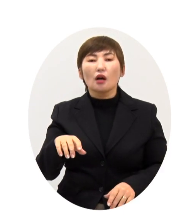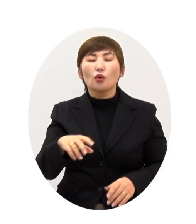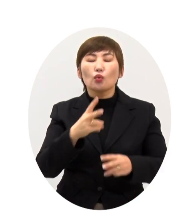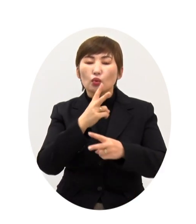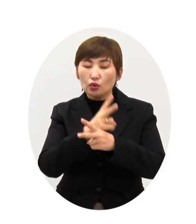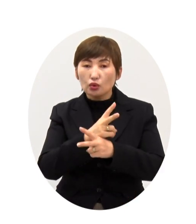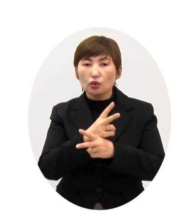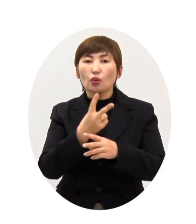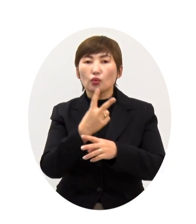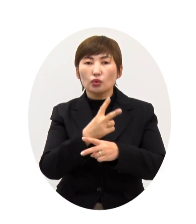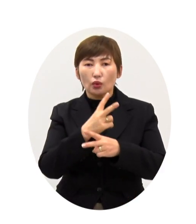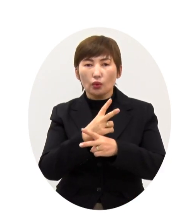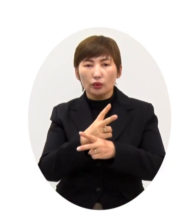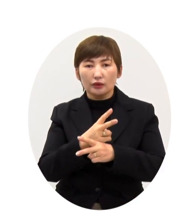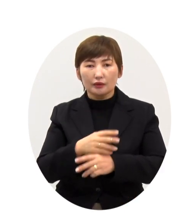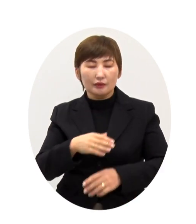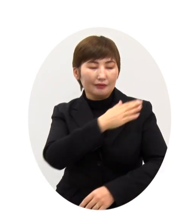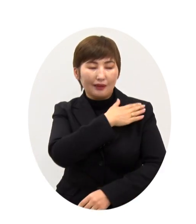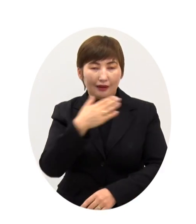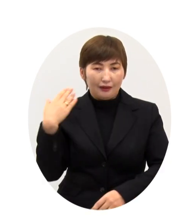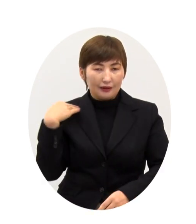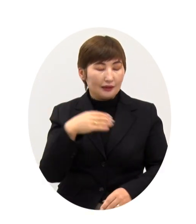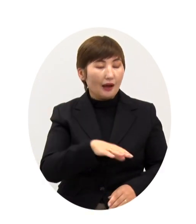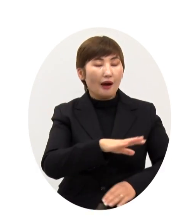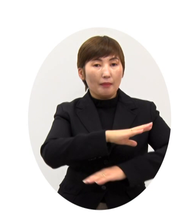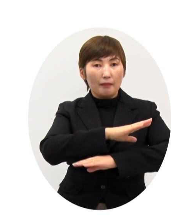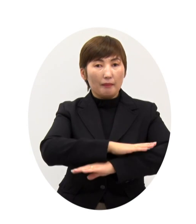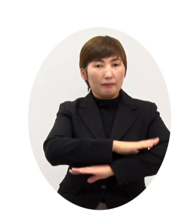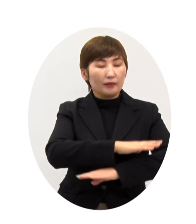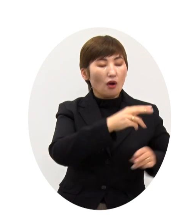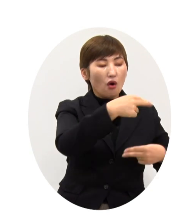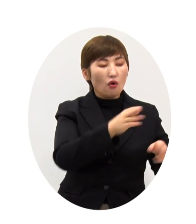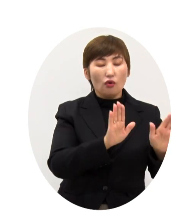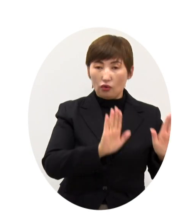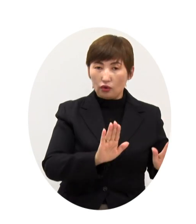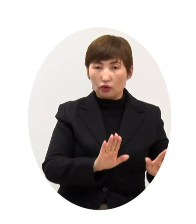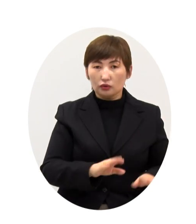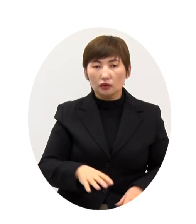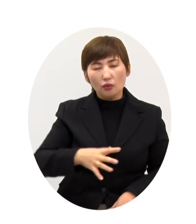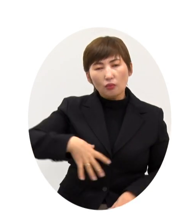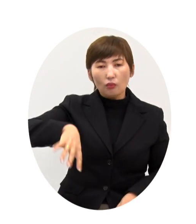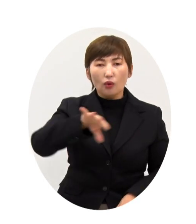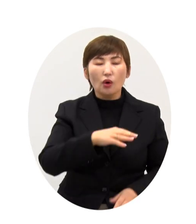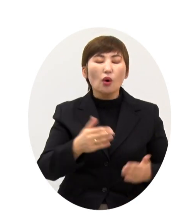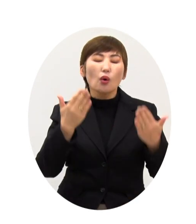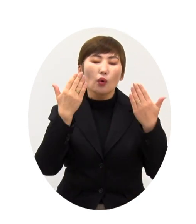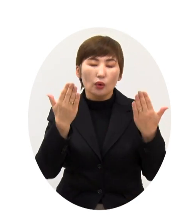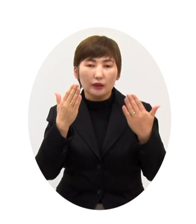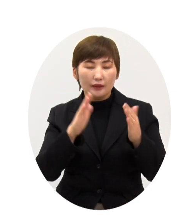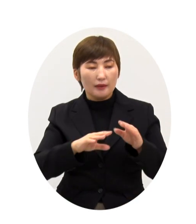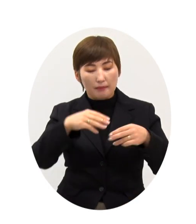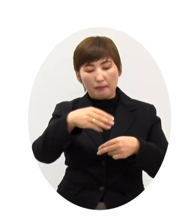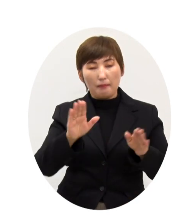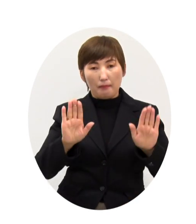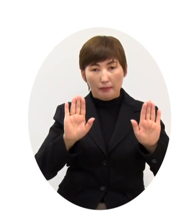сайд, үндсэн хуулийн цэцгийн даргын албан тасалгаанд, иргэдийн төлөөлөгчдийн болон нийтийн хурлын хуралдааны